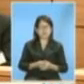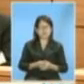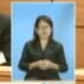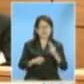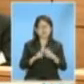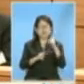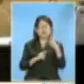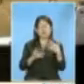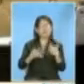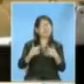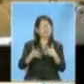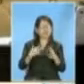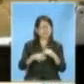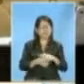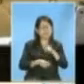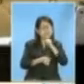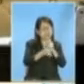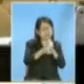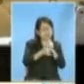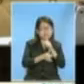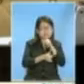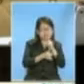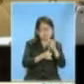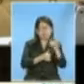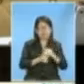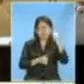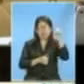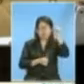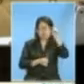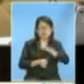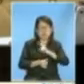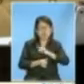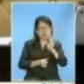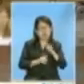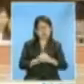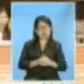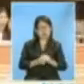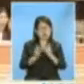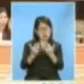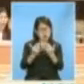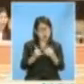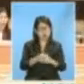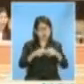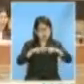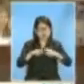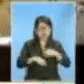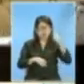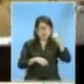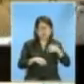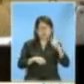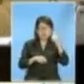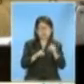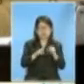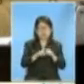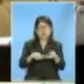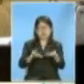ไม่เสียหายก็ไม่เสียหายเดี๋ยวเขาจะไม่ทันสอบเลยฮะท่านอย่าเพิ่งไปคิดนะจะไปสอบเลยให้คุณรอผลสอบเลยนะผมก็อยากจะรู้เหมือนกันนะครับ